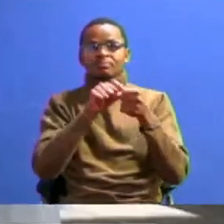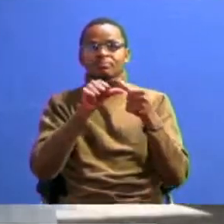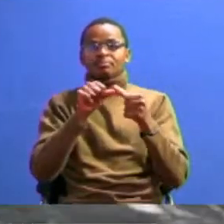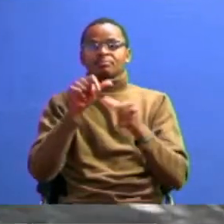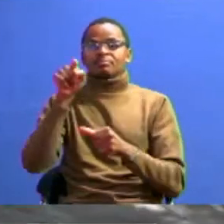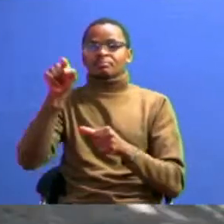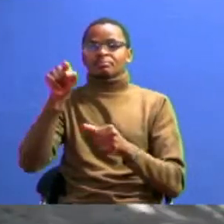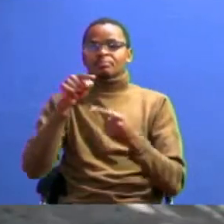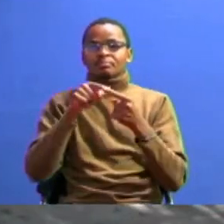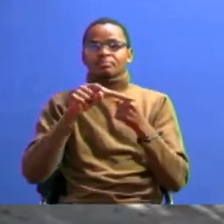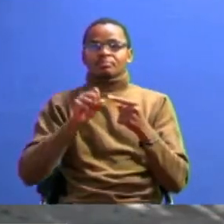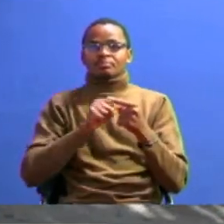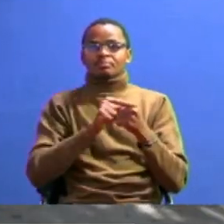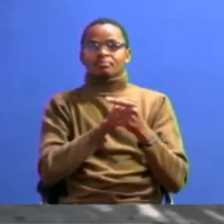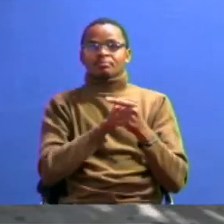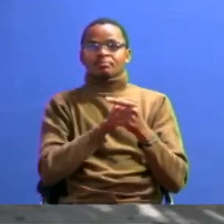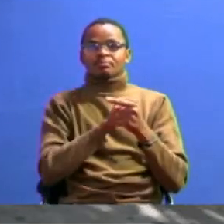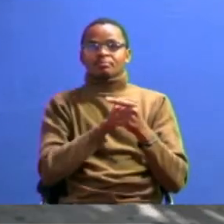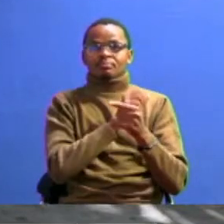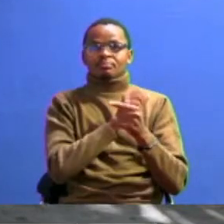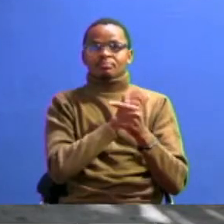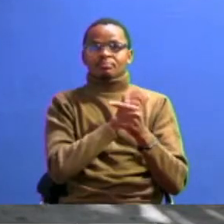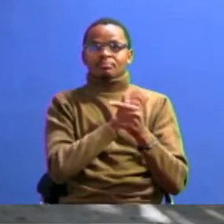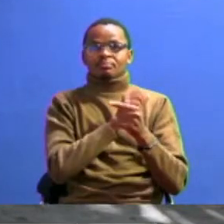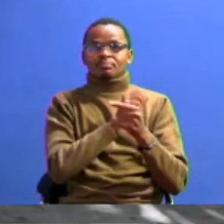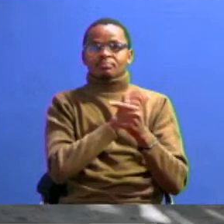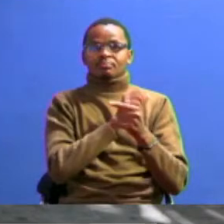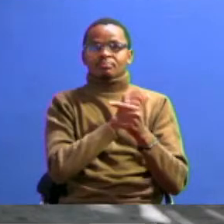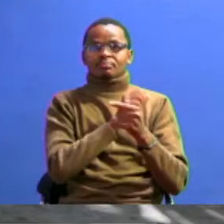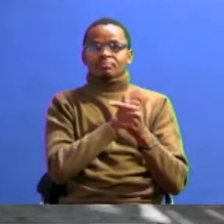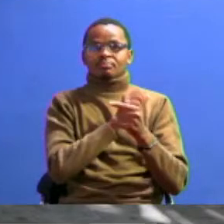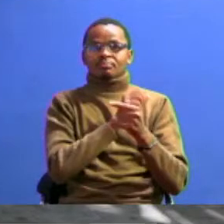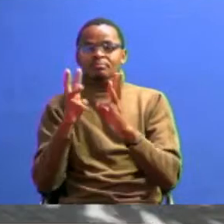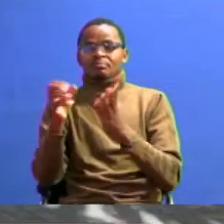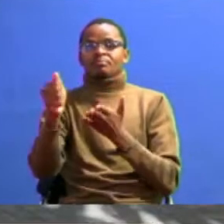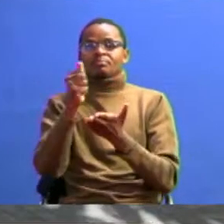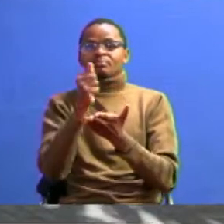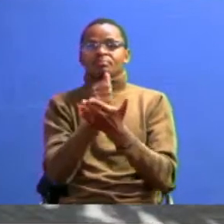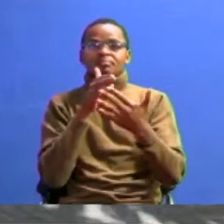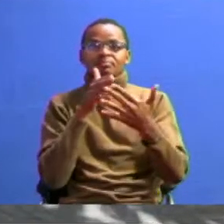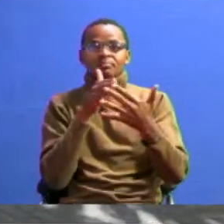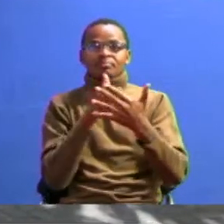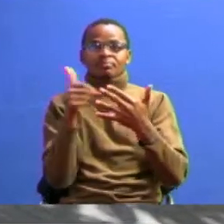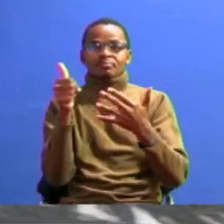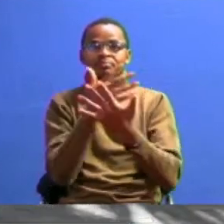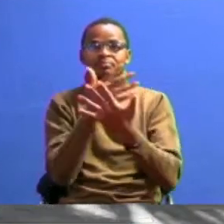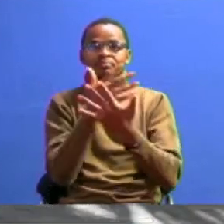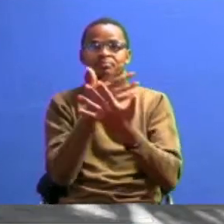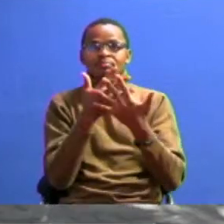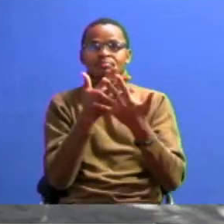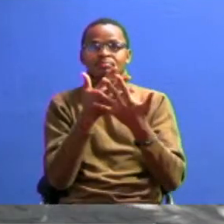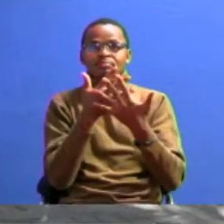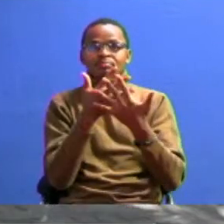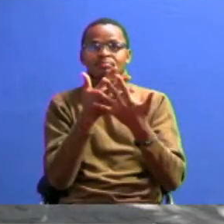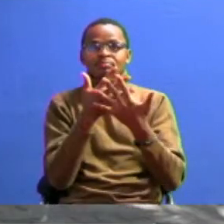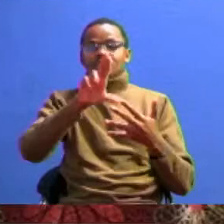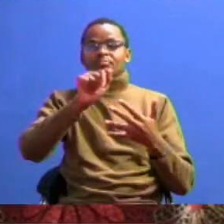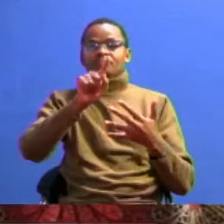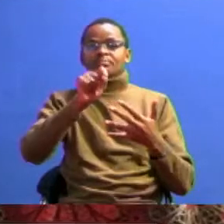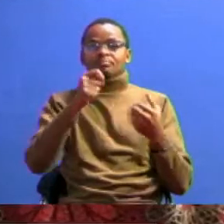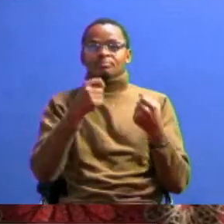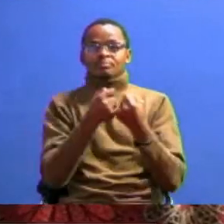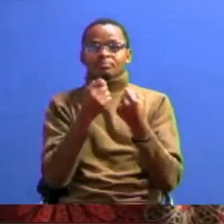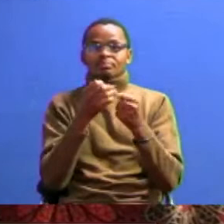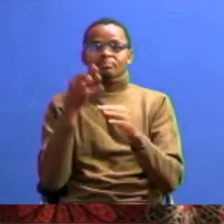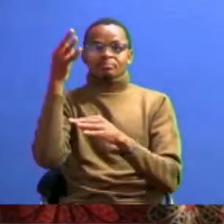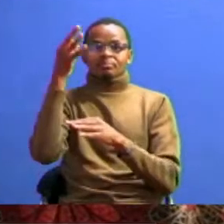Shakahola to the Senate committee without fear so that mechanisms can be employed to stop anything like the cult from happening in the future.